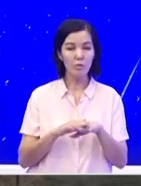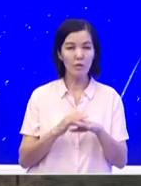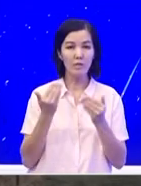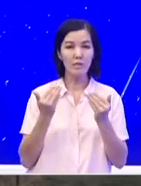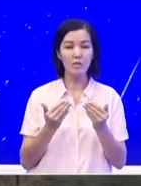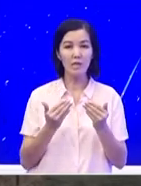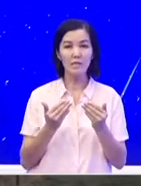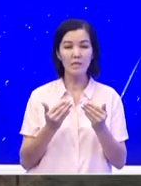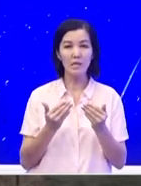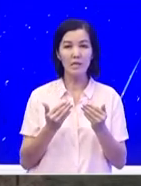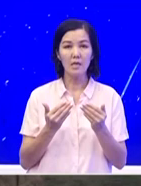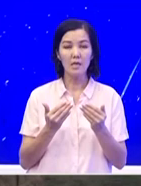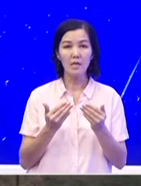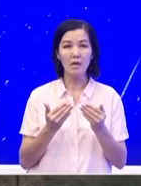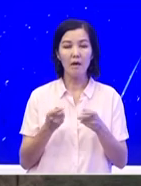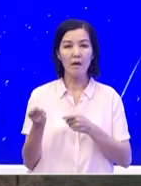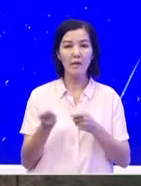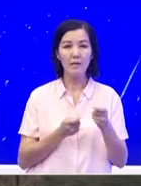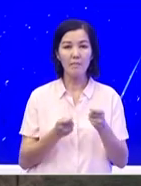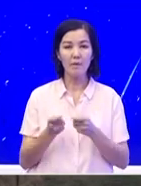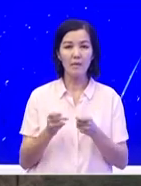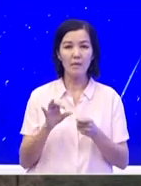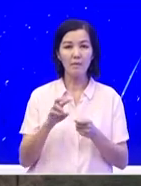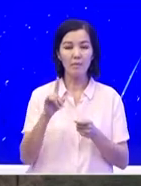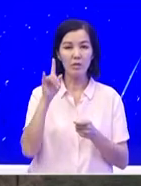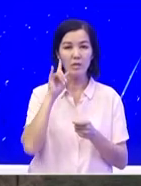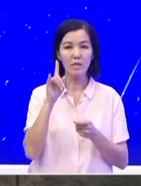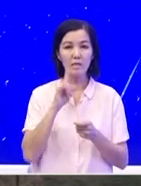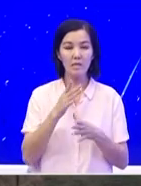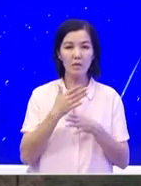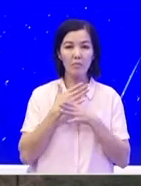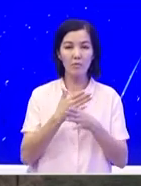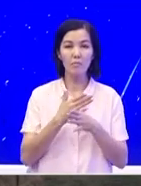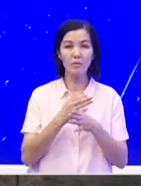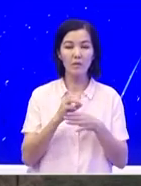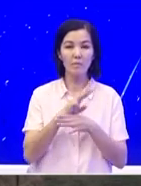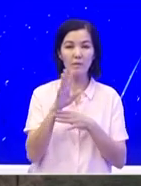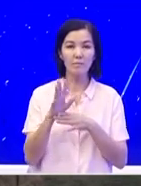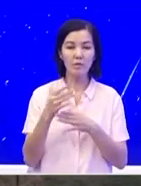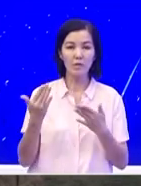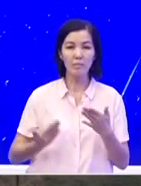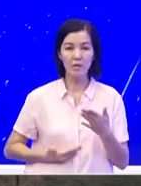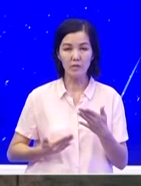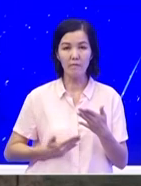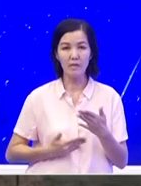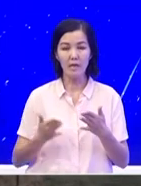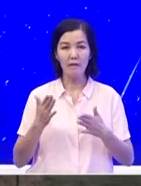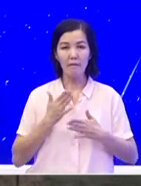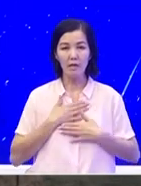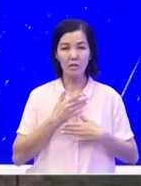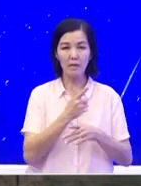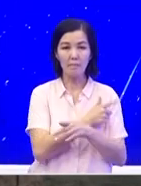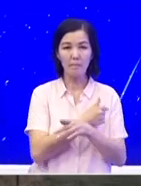эту нагрузку, Акимат Ингушетского района оказывает нам помощь в обеспечении проживания этих наших